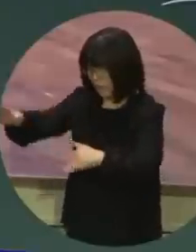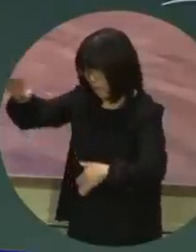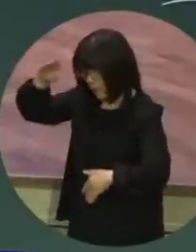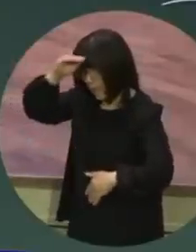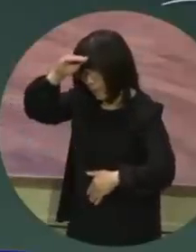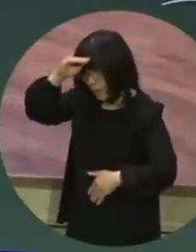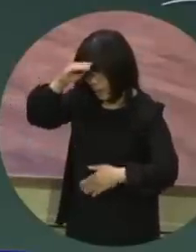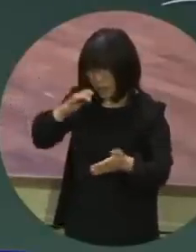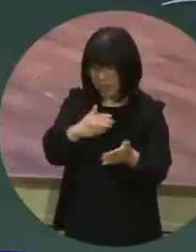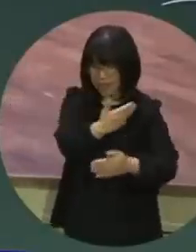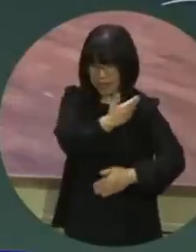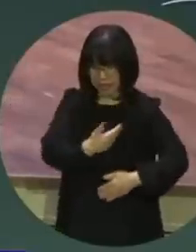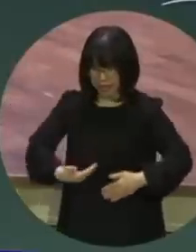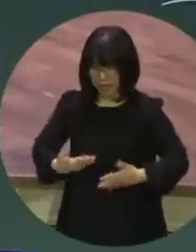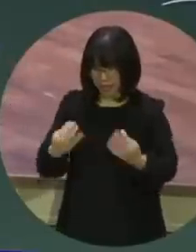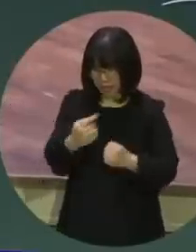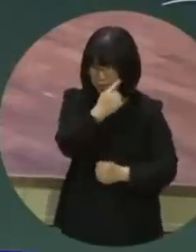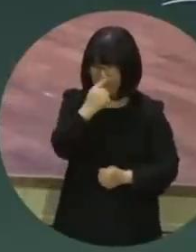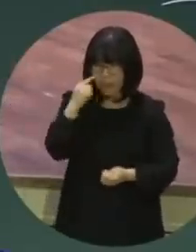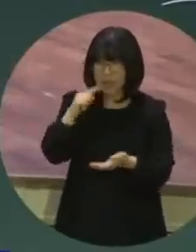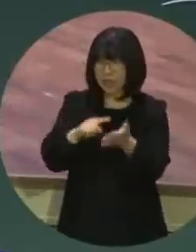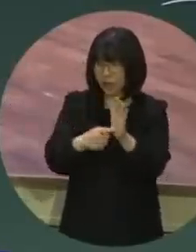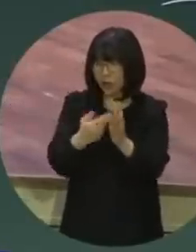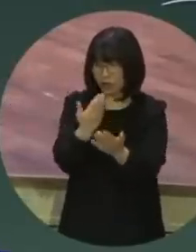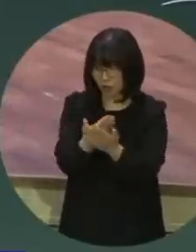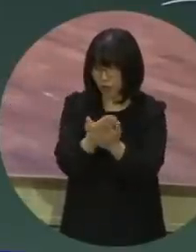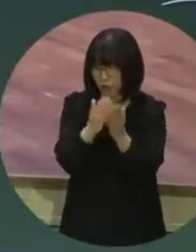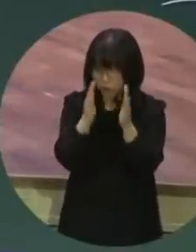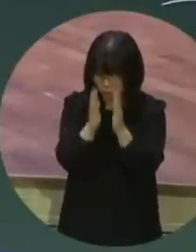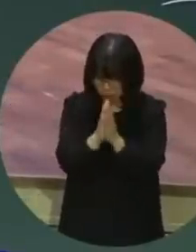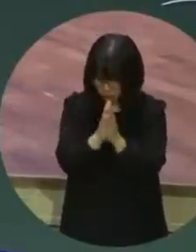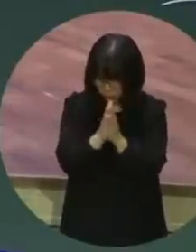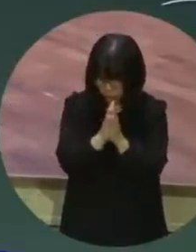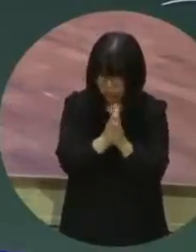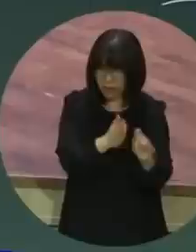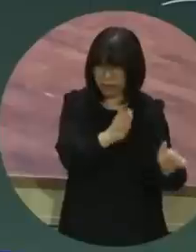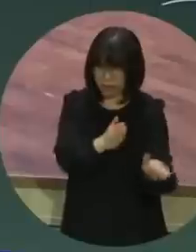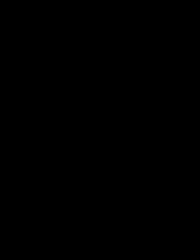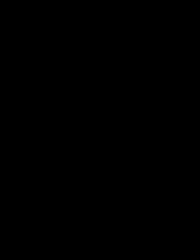많이 있지 않습니까? 큰 증거입니다. 주여 하며 기도하겠습니다. 주여!